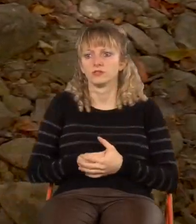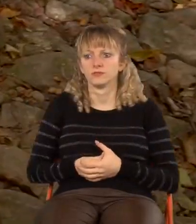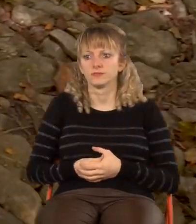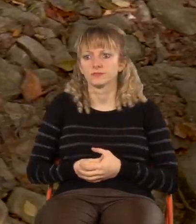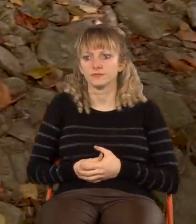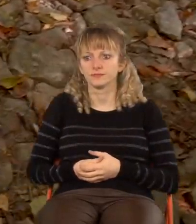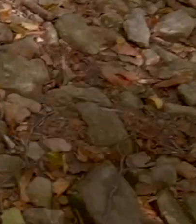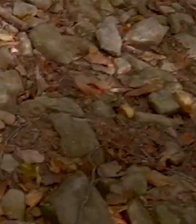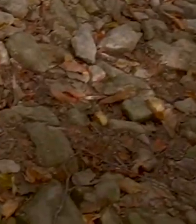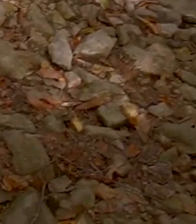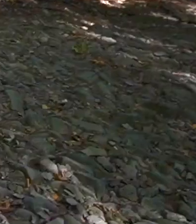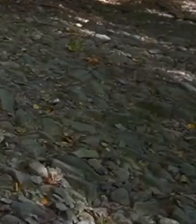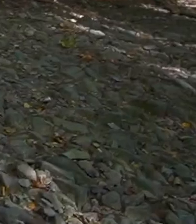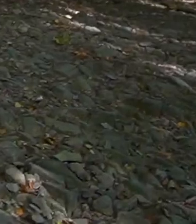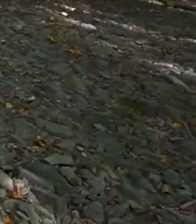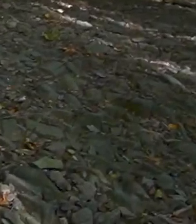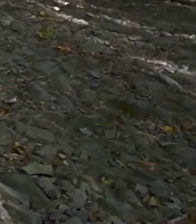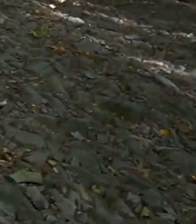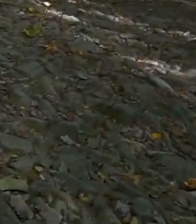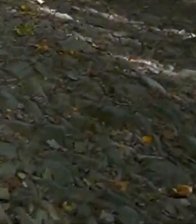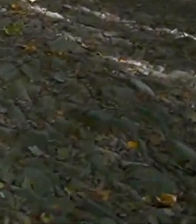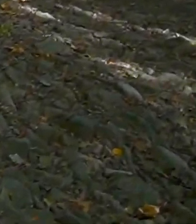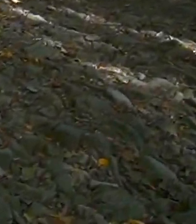krzywdy osobie, którą zabiera na wycieczkę.